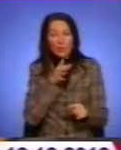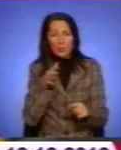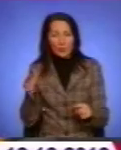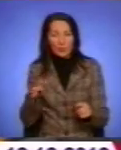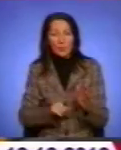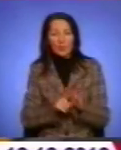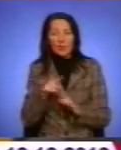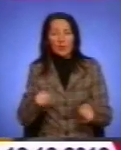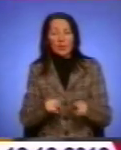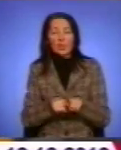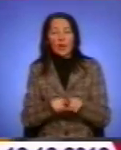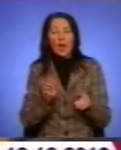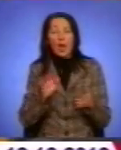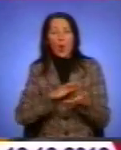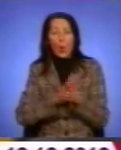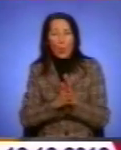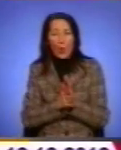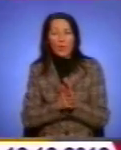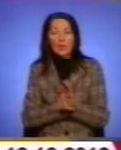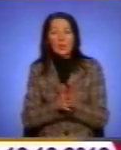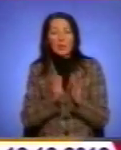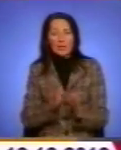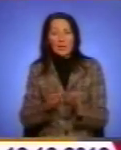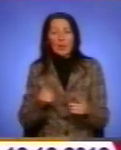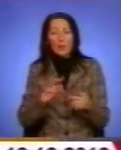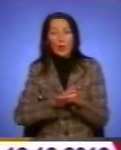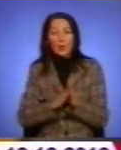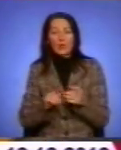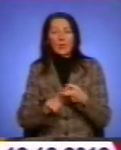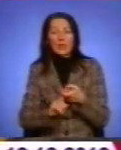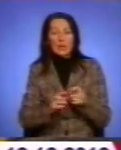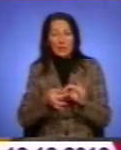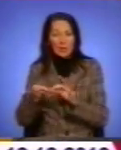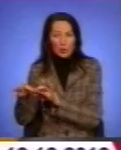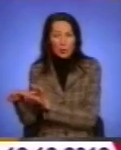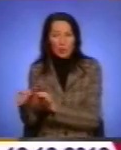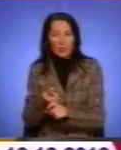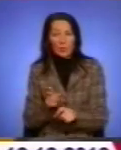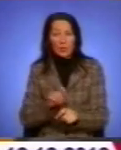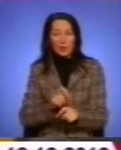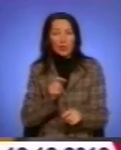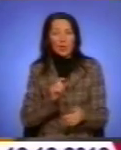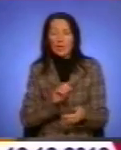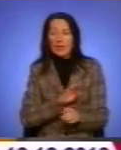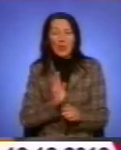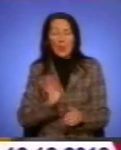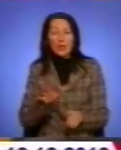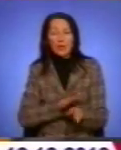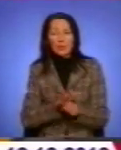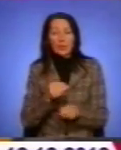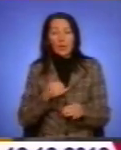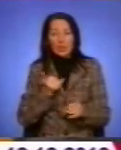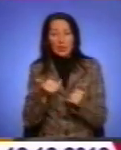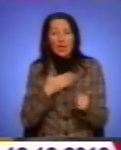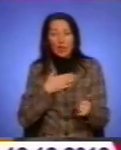званому Петриківському спуску тільки при умові ланцюгів, більшості водіїв дотримані не були. Натомість, до нашого здивування,